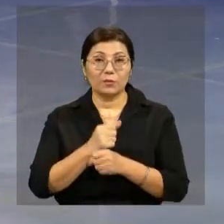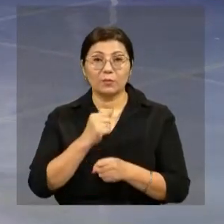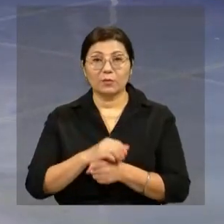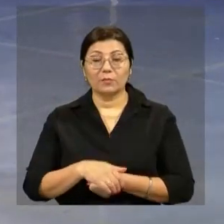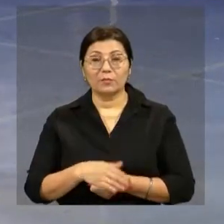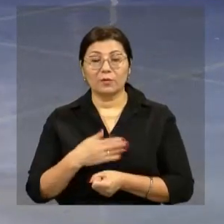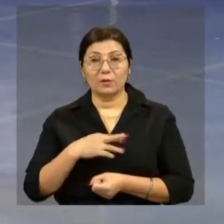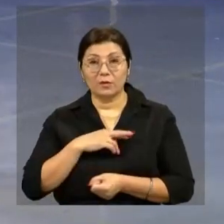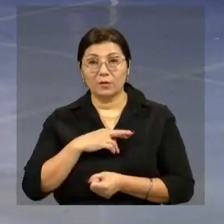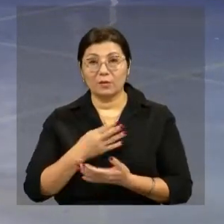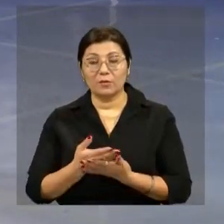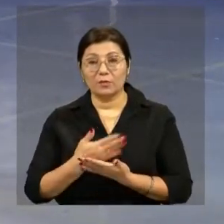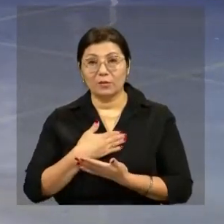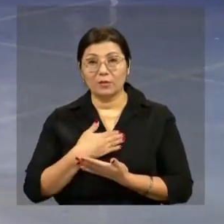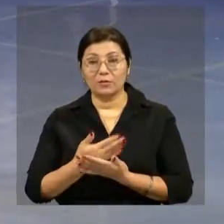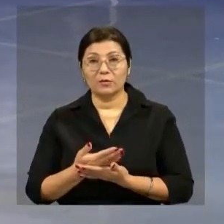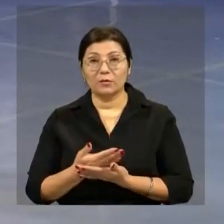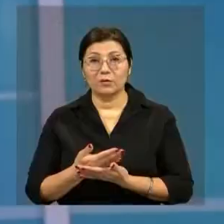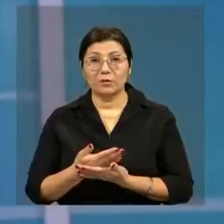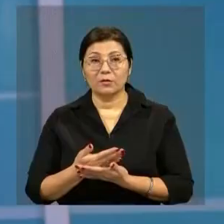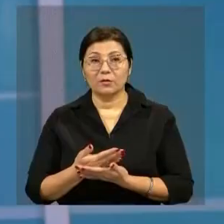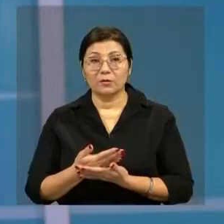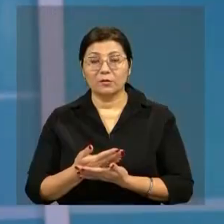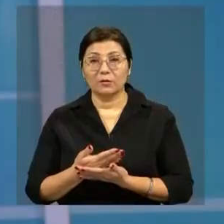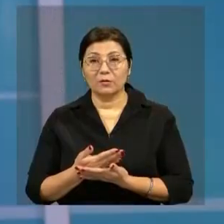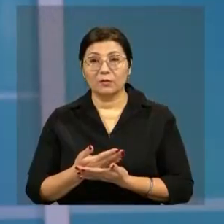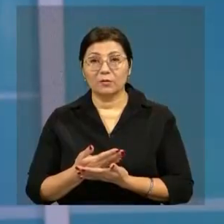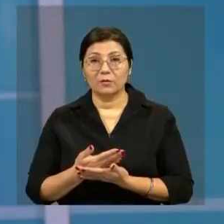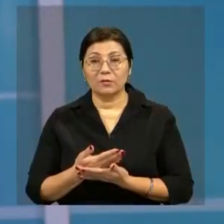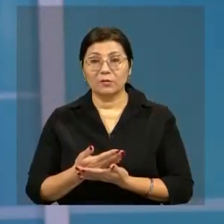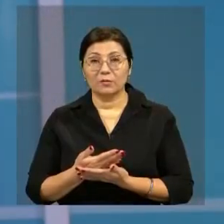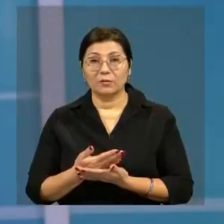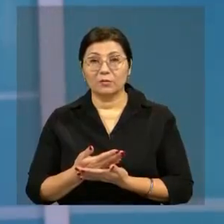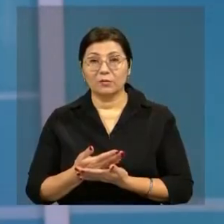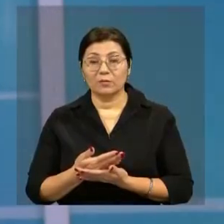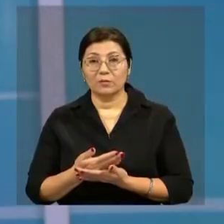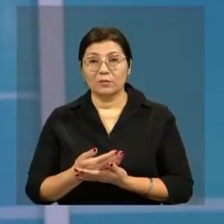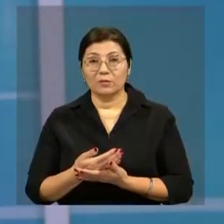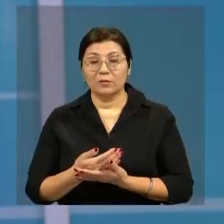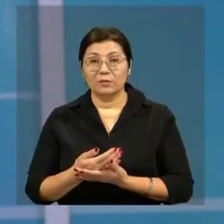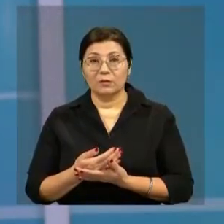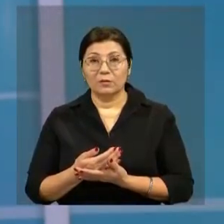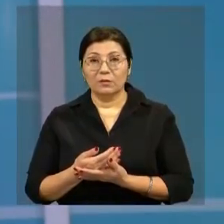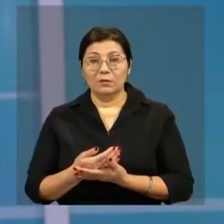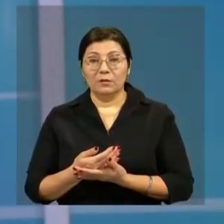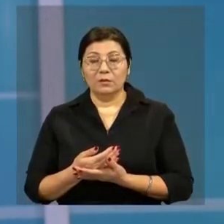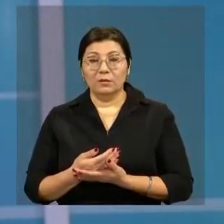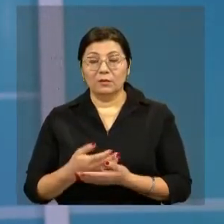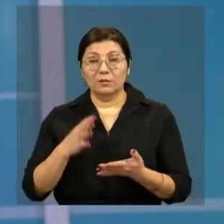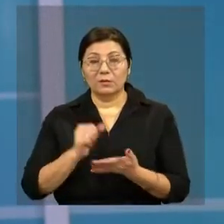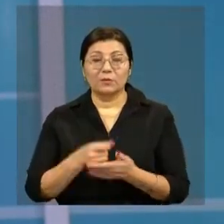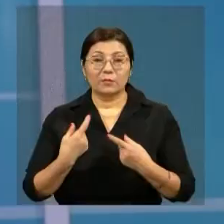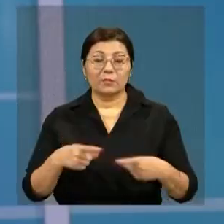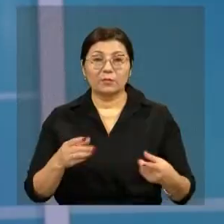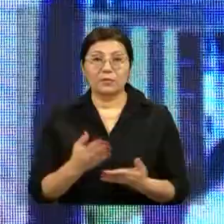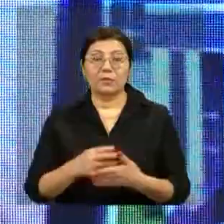я еще вот этот, Я еще иногда вот танцую тоже, ну вот, разными деятельностями занимаюсь. Ну,